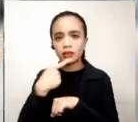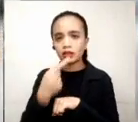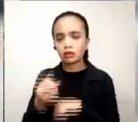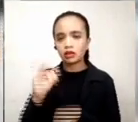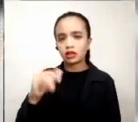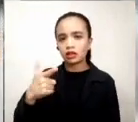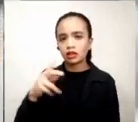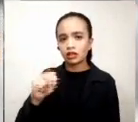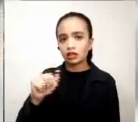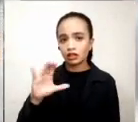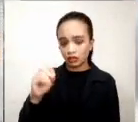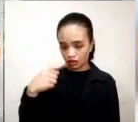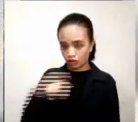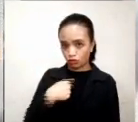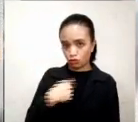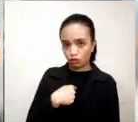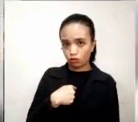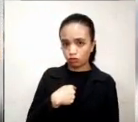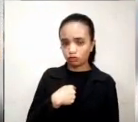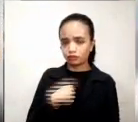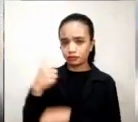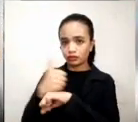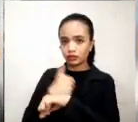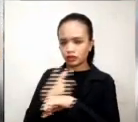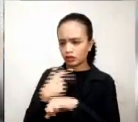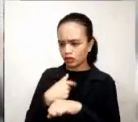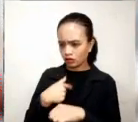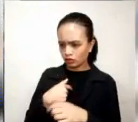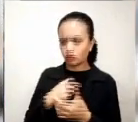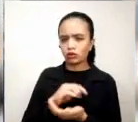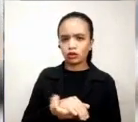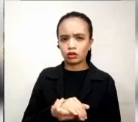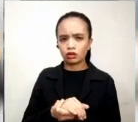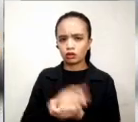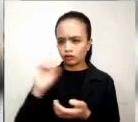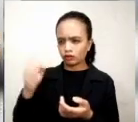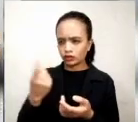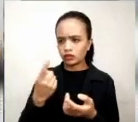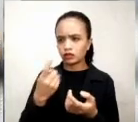that I'm the one and I'm the mastermind of this pastilla scheme.